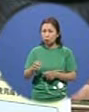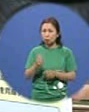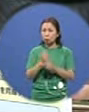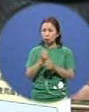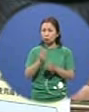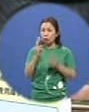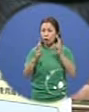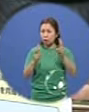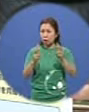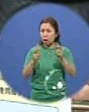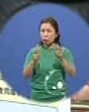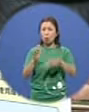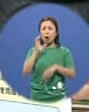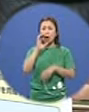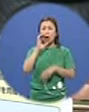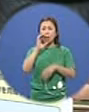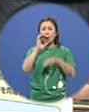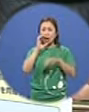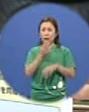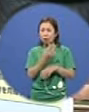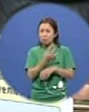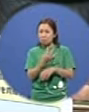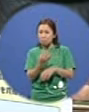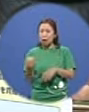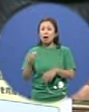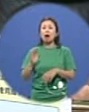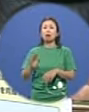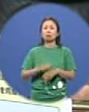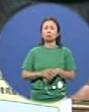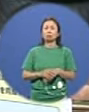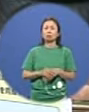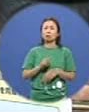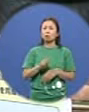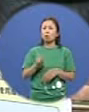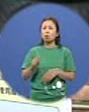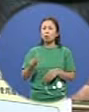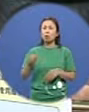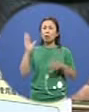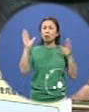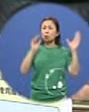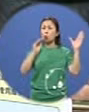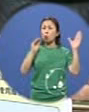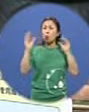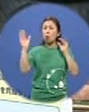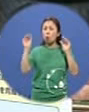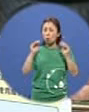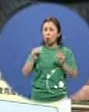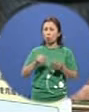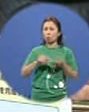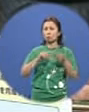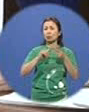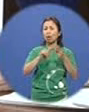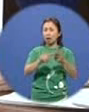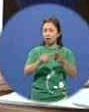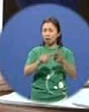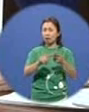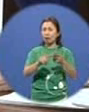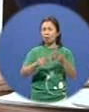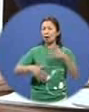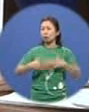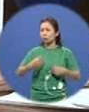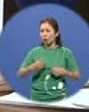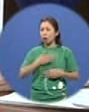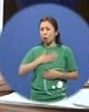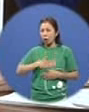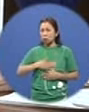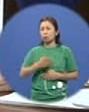会社があるんです和歌山にねはいはいでそういうようなことをですねこの情報のマッチングをするこれが大事なんですえで